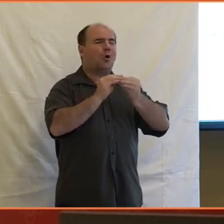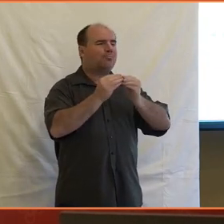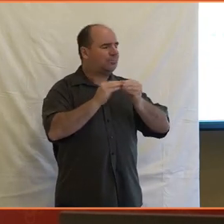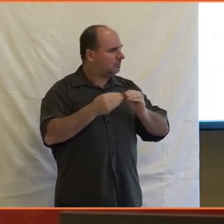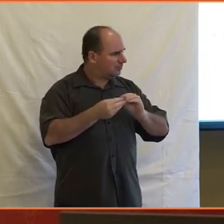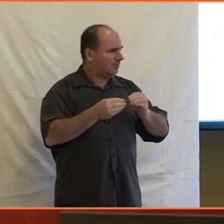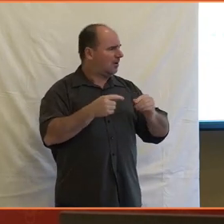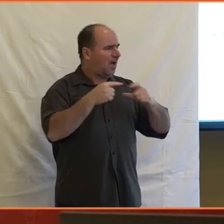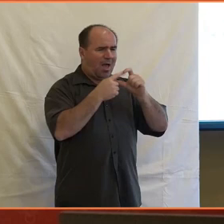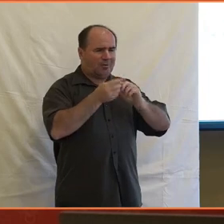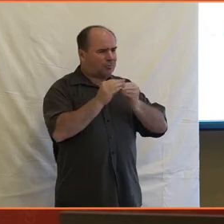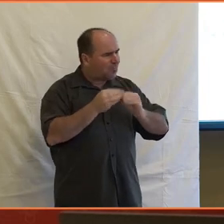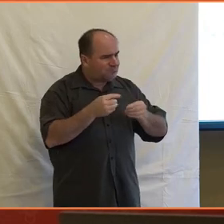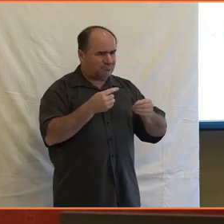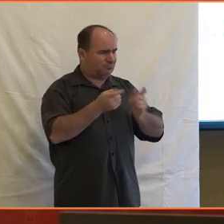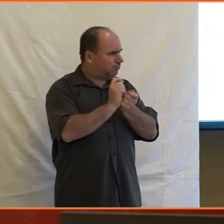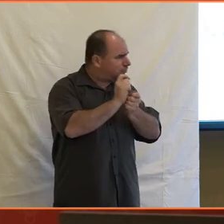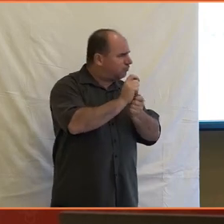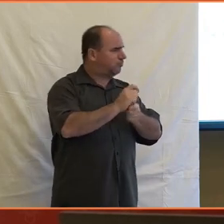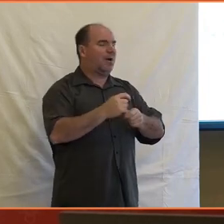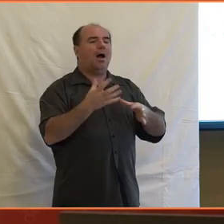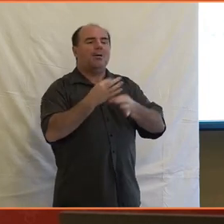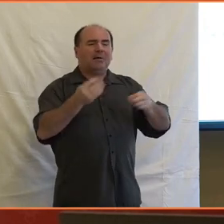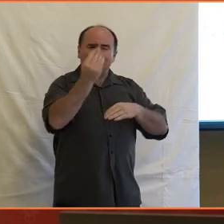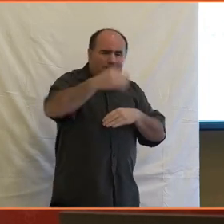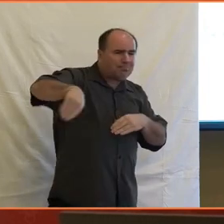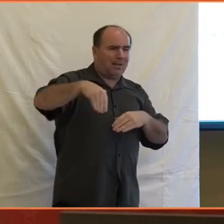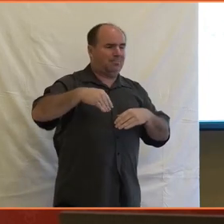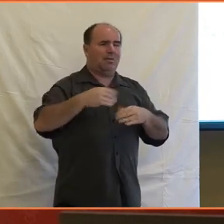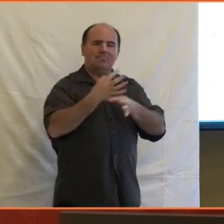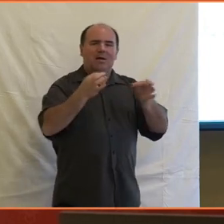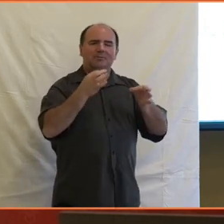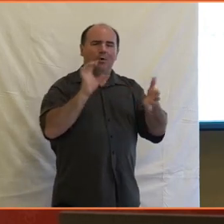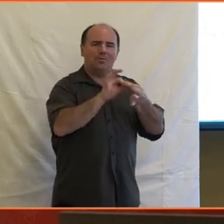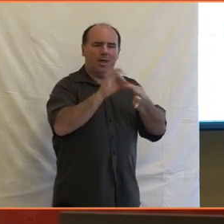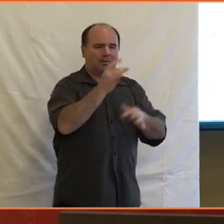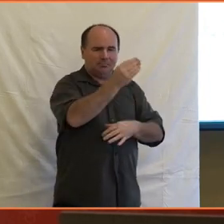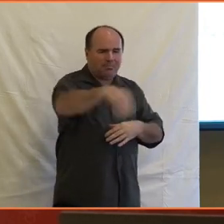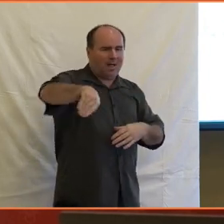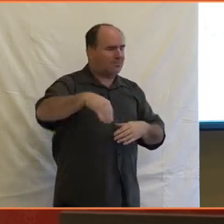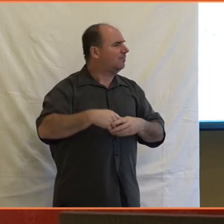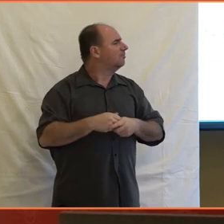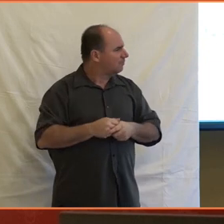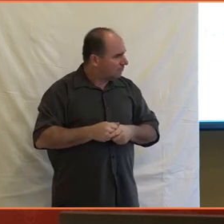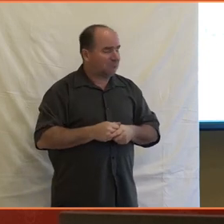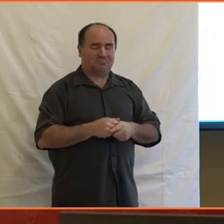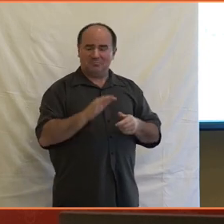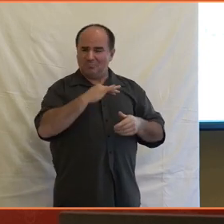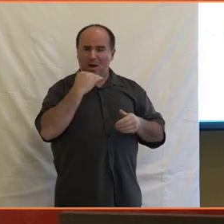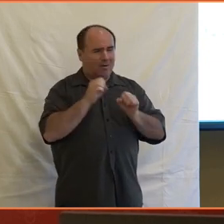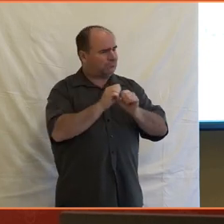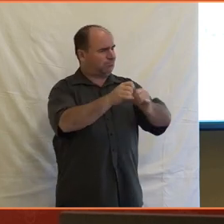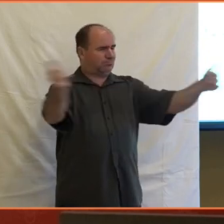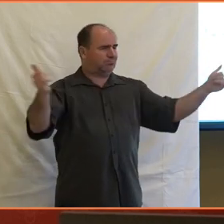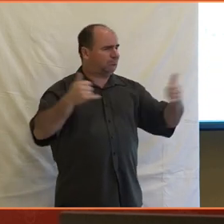společnosti a stejně tak bezkontaktních platebních kartách, stejně tak v internetovém bankovnictví. Máme nezanedbatelnou část společnosti, které